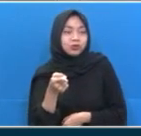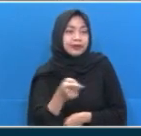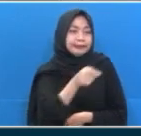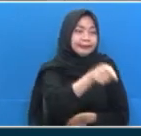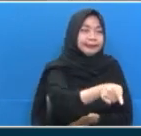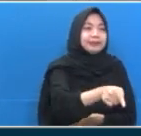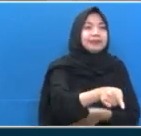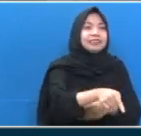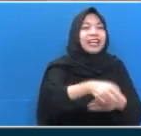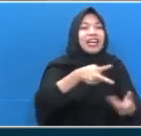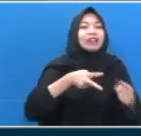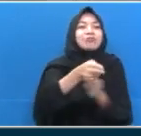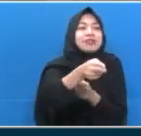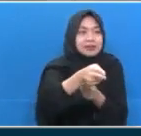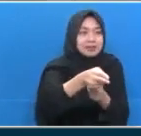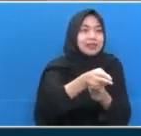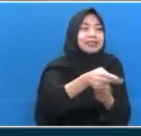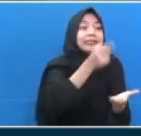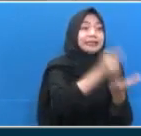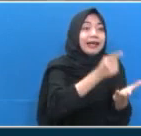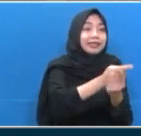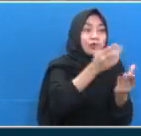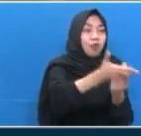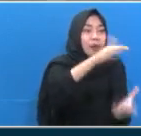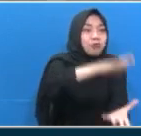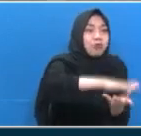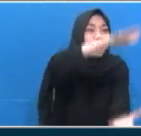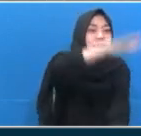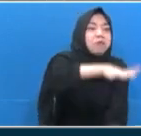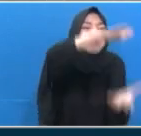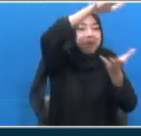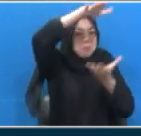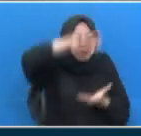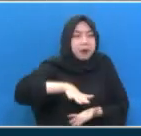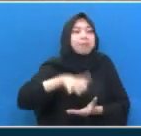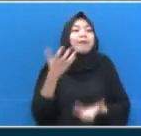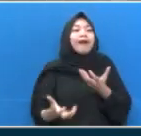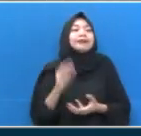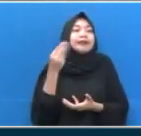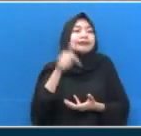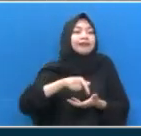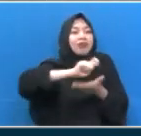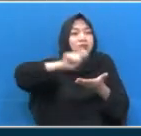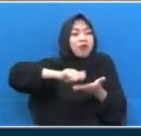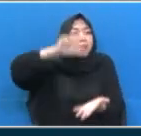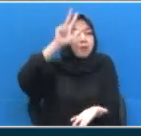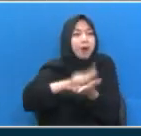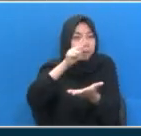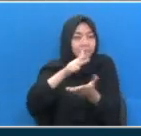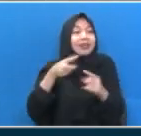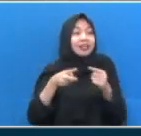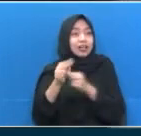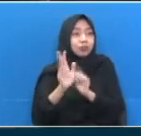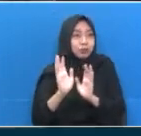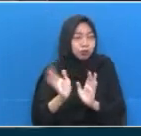dari Kejaksaan nanti setelah secara resmi pelimpahan dari kejaksaan negeri ke Pengadilan Negeri